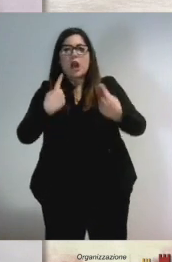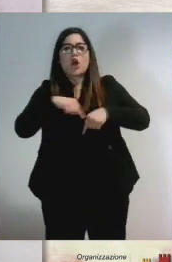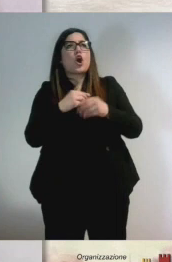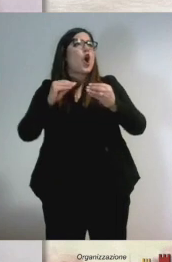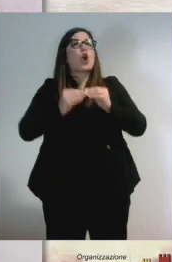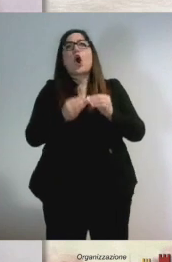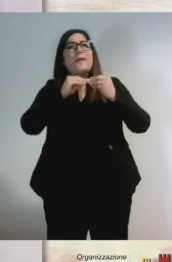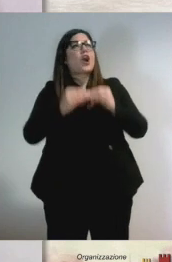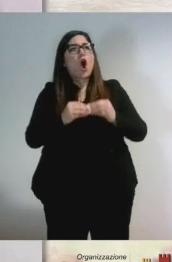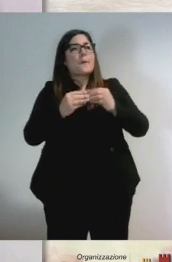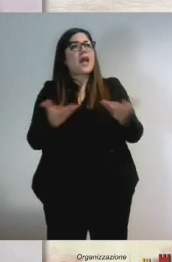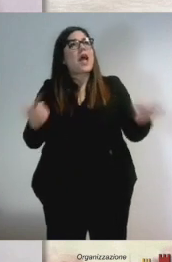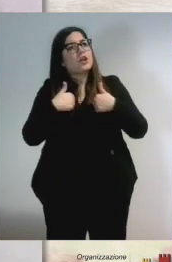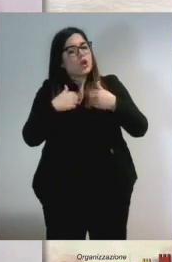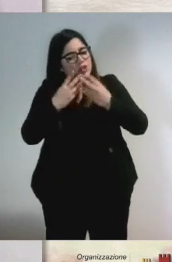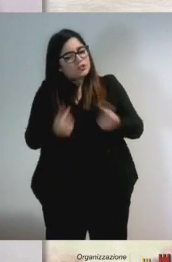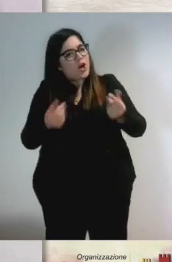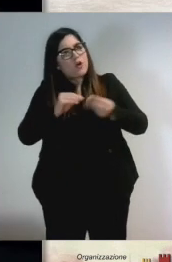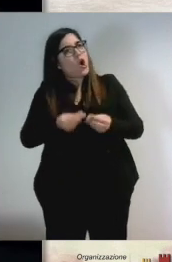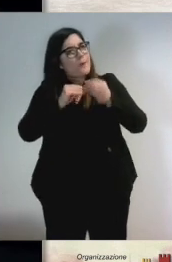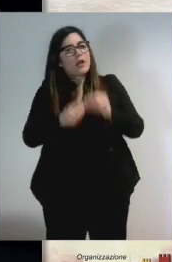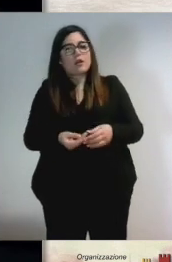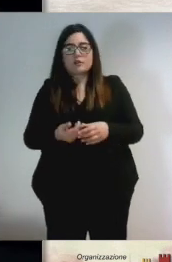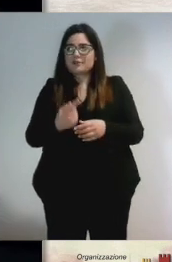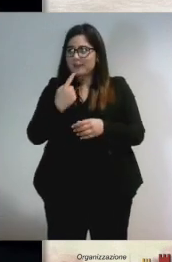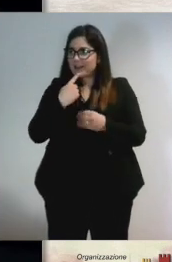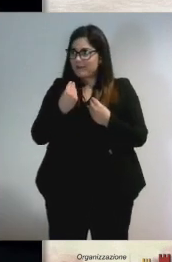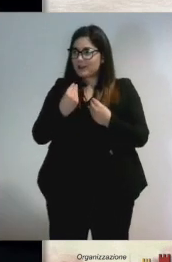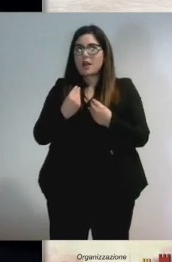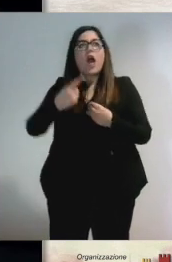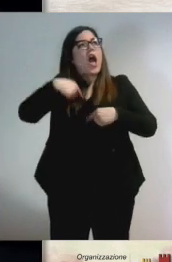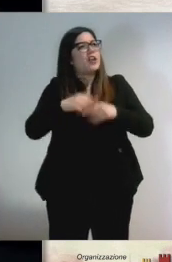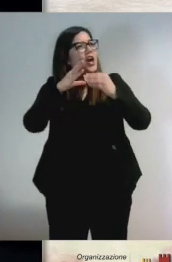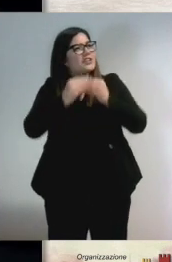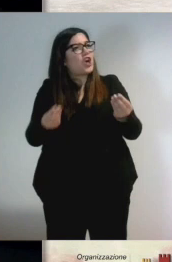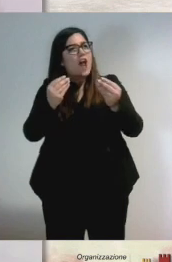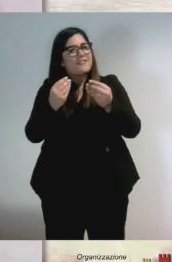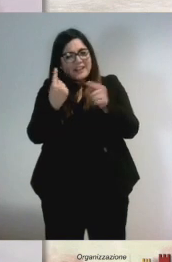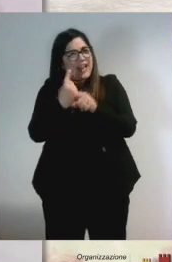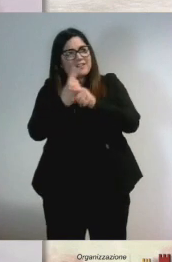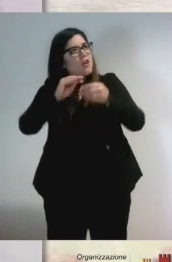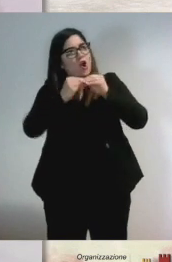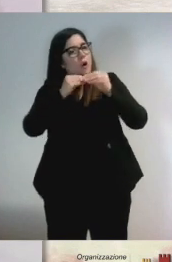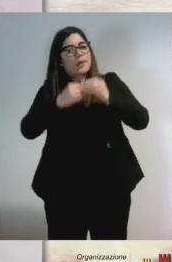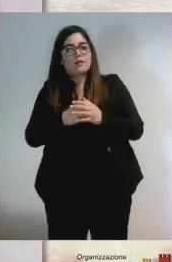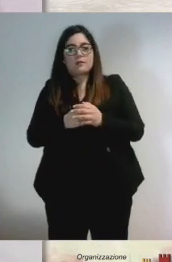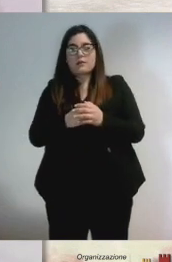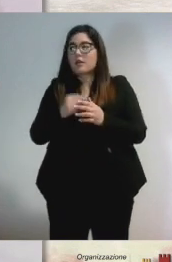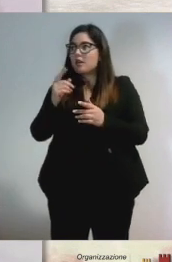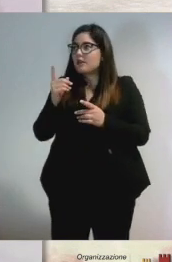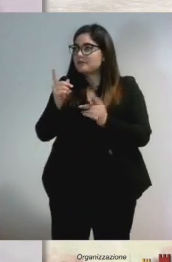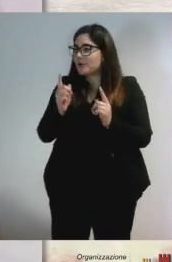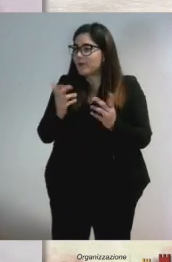vuoi dire come dobbiamo risolvere il fatto mio E qual è il fatto tuo com'è non sai qual è il fatto mio